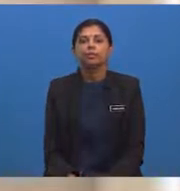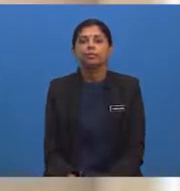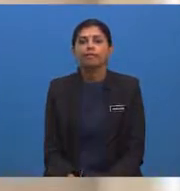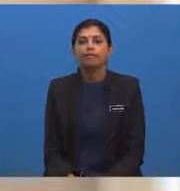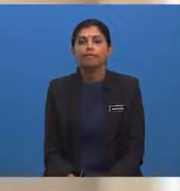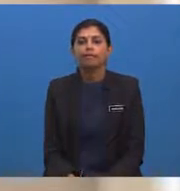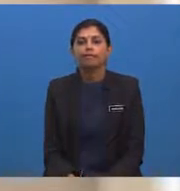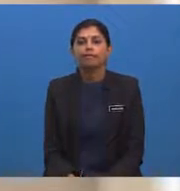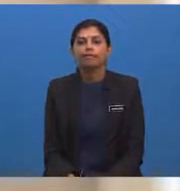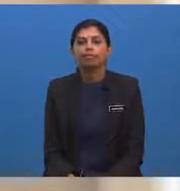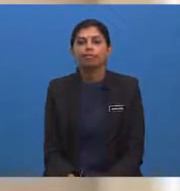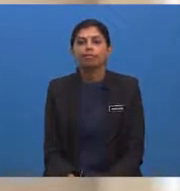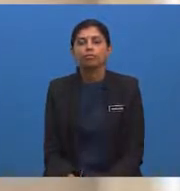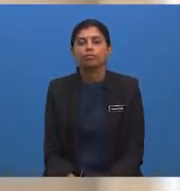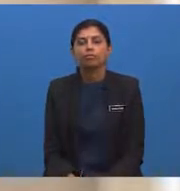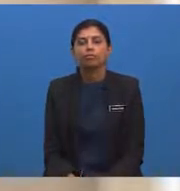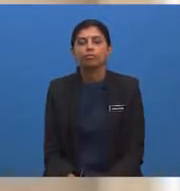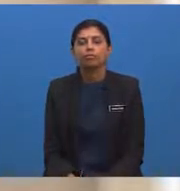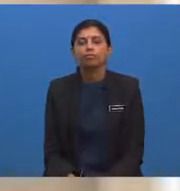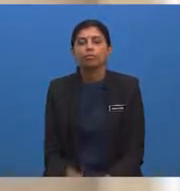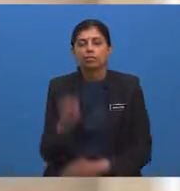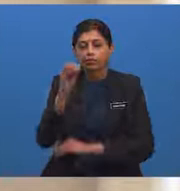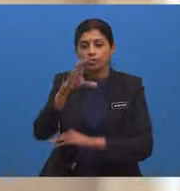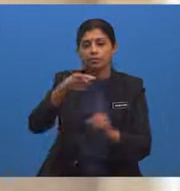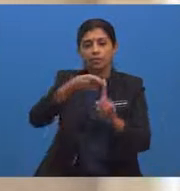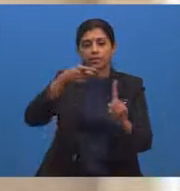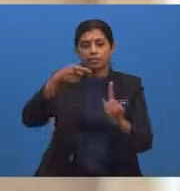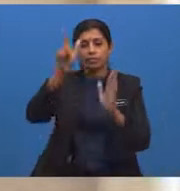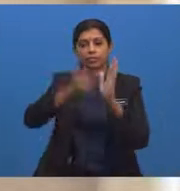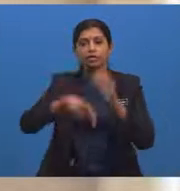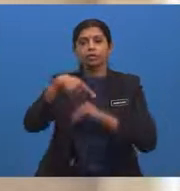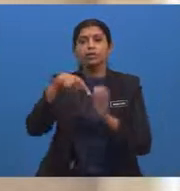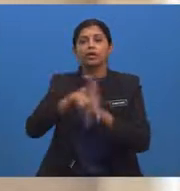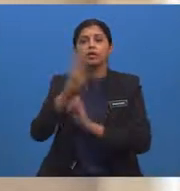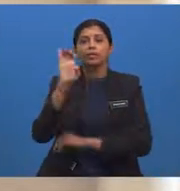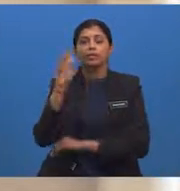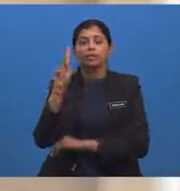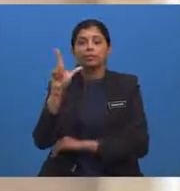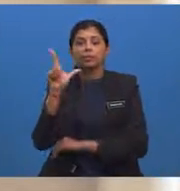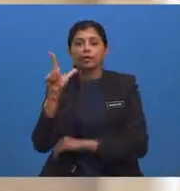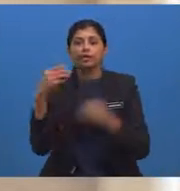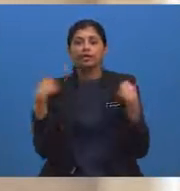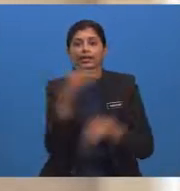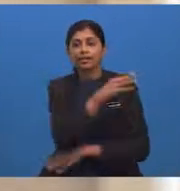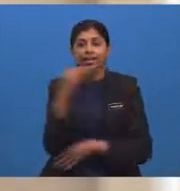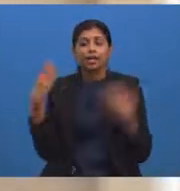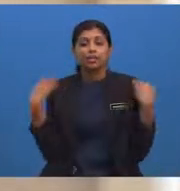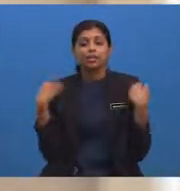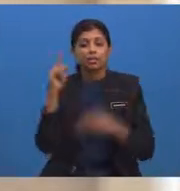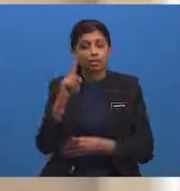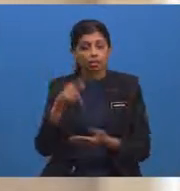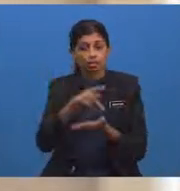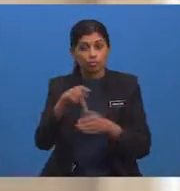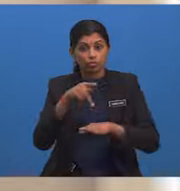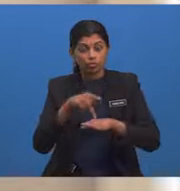murid-murid, ialah pelabuhan yang berkembang daripada pelabuhan pembekal dan wujudnya satu pusat pentadbiran